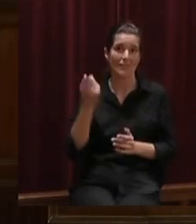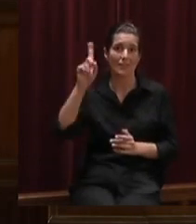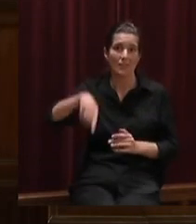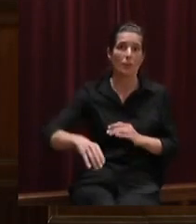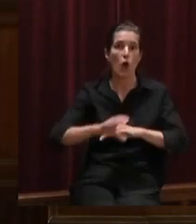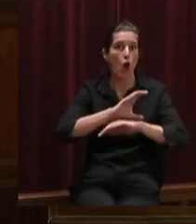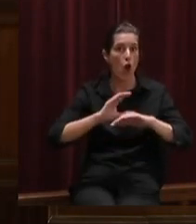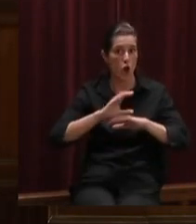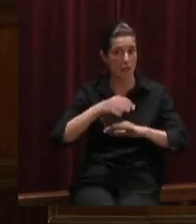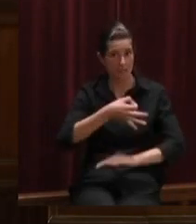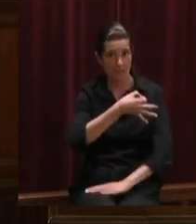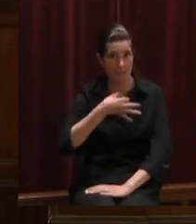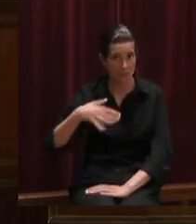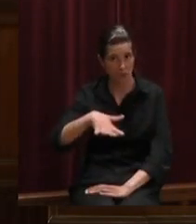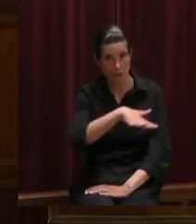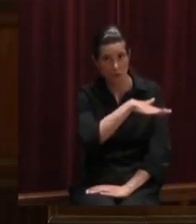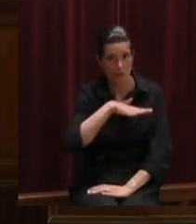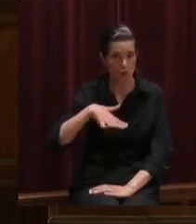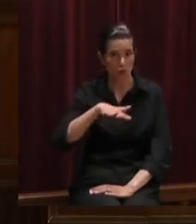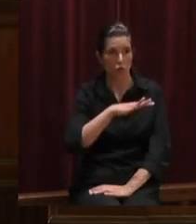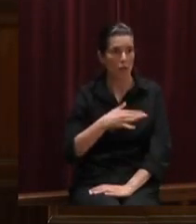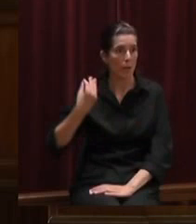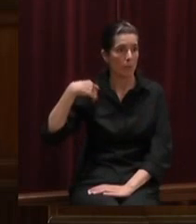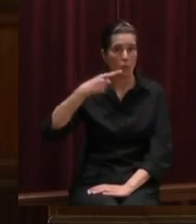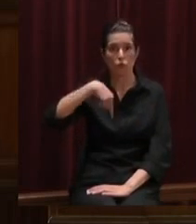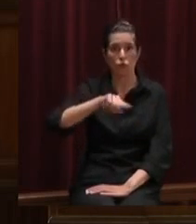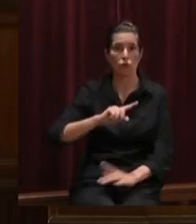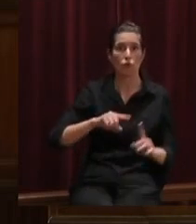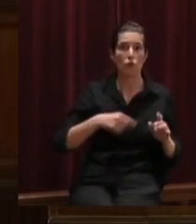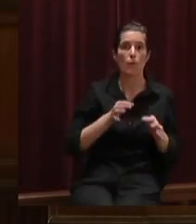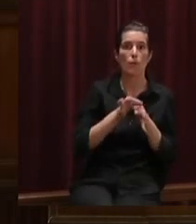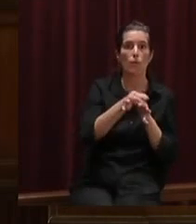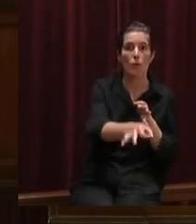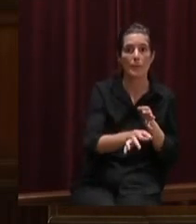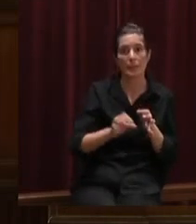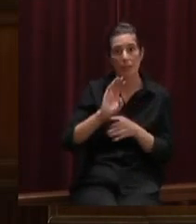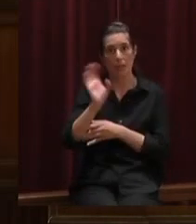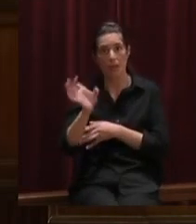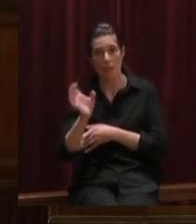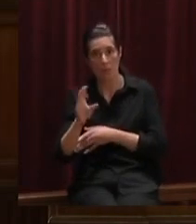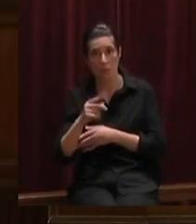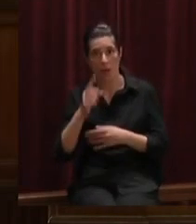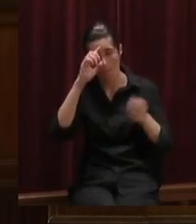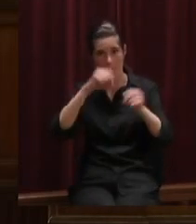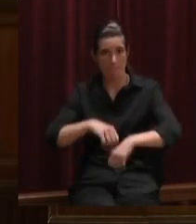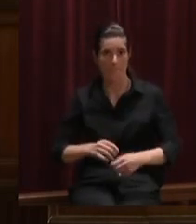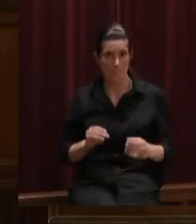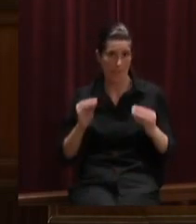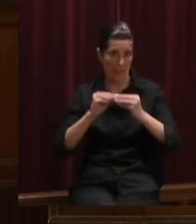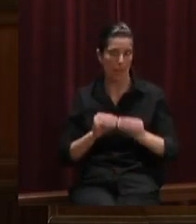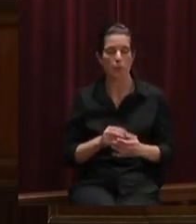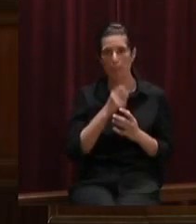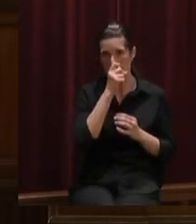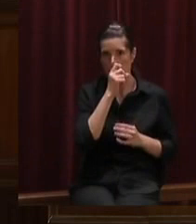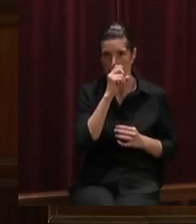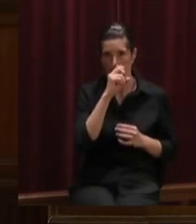com han pactat amb els nostres socis de Gent per Formentera i de Més per Menorca. Encara avui, que avui s'escolti amb força el